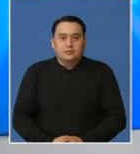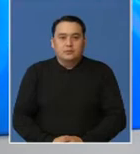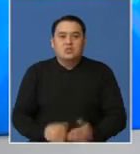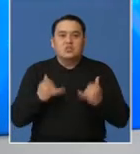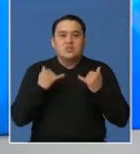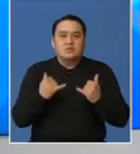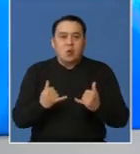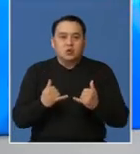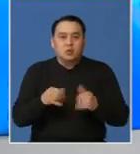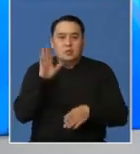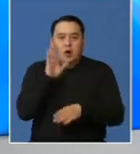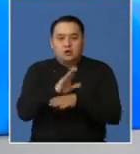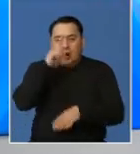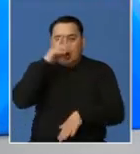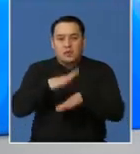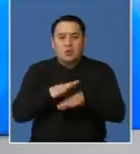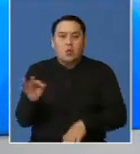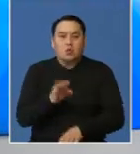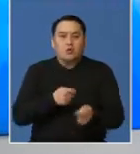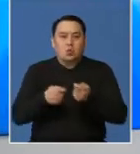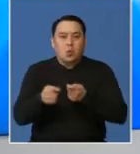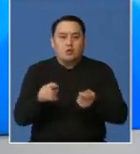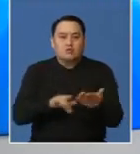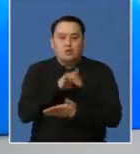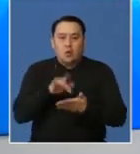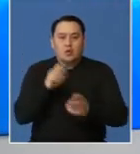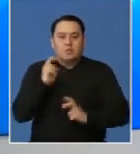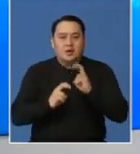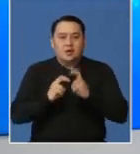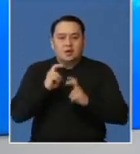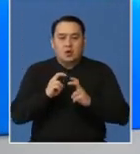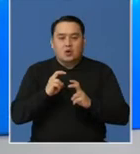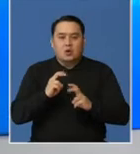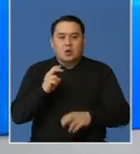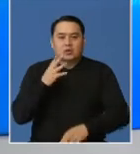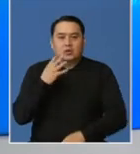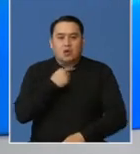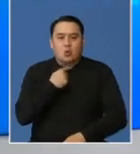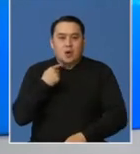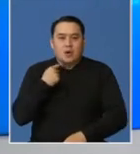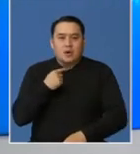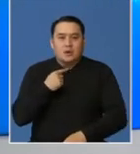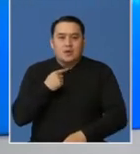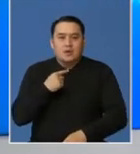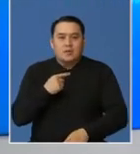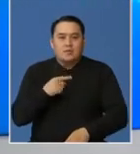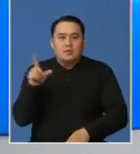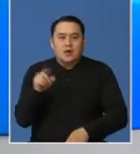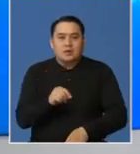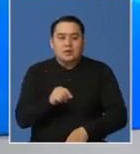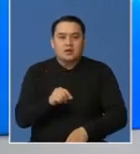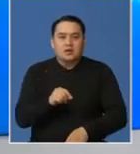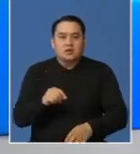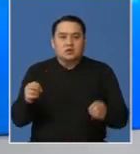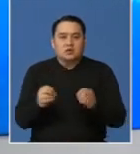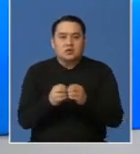И сегодня же по поручению Акима Алматинской области руководство города и предприятие Куркиту Талдыкурган посетили пострадавшего